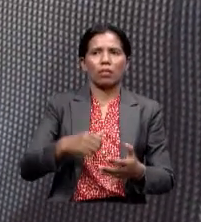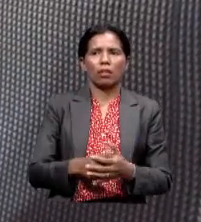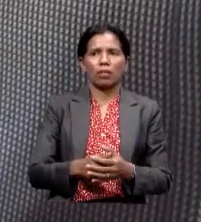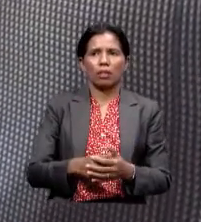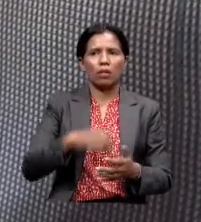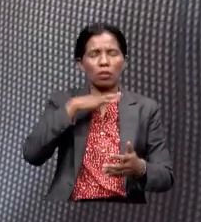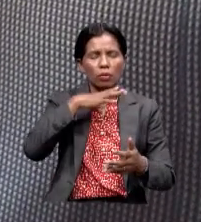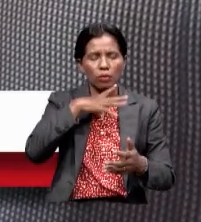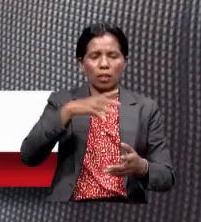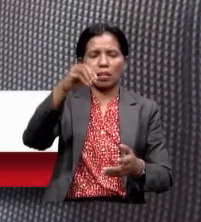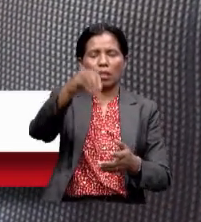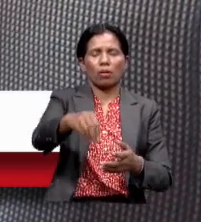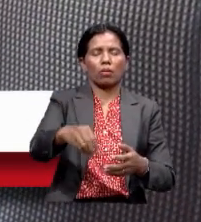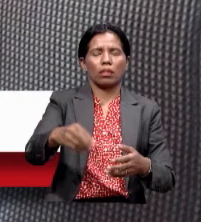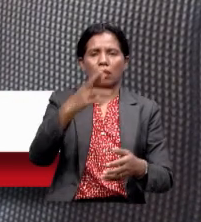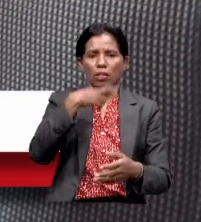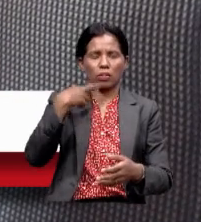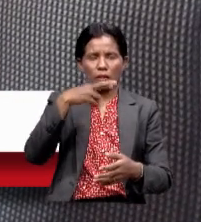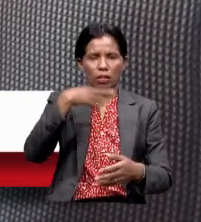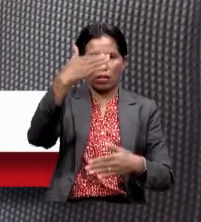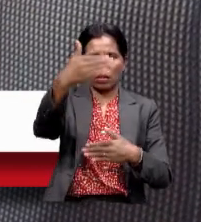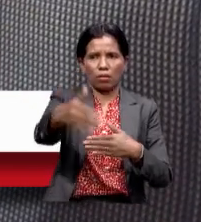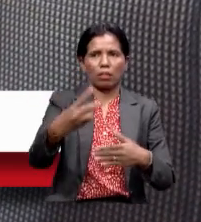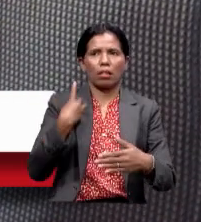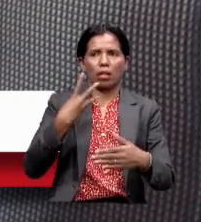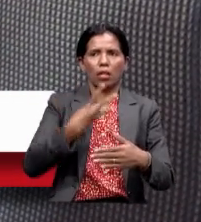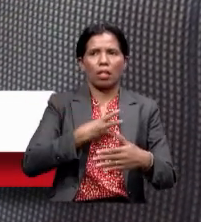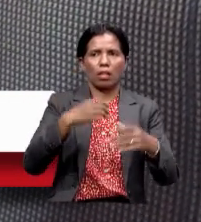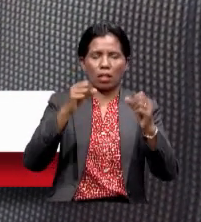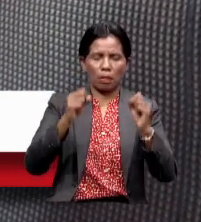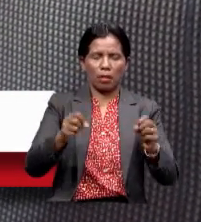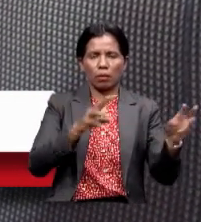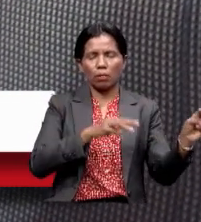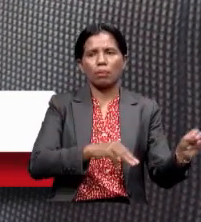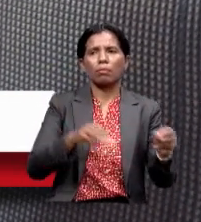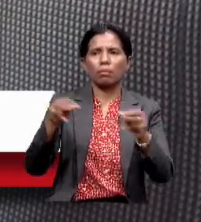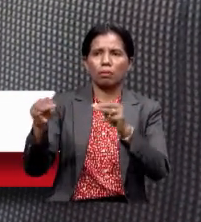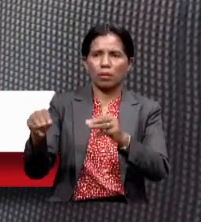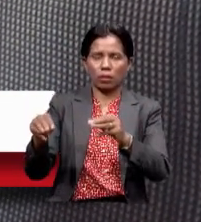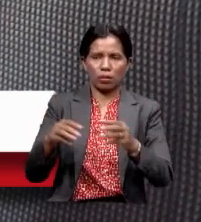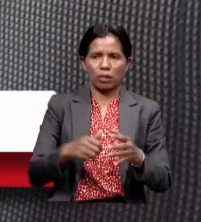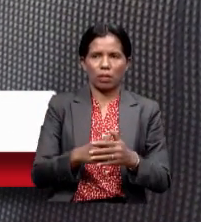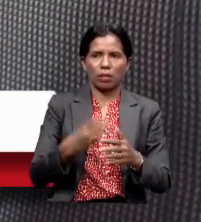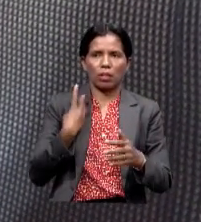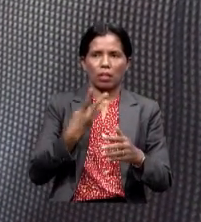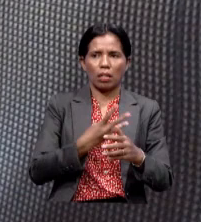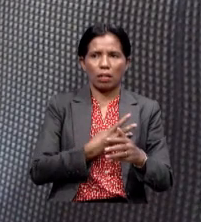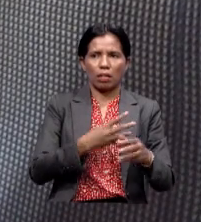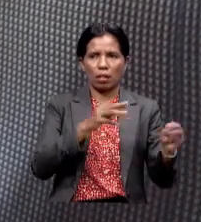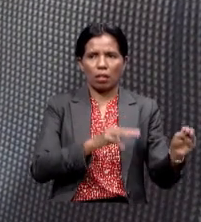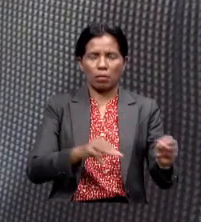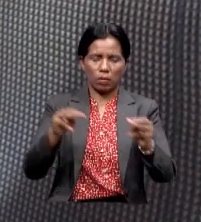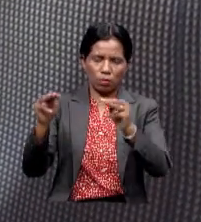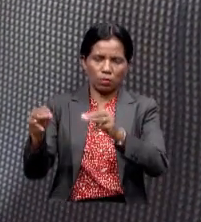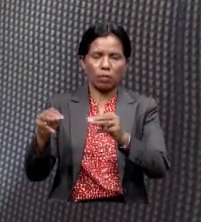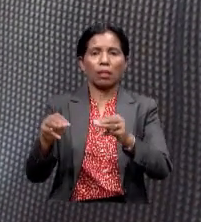langsung ditaruh di situ. Yeah. Nah, kami sudah berusaha untuk memindahkan itu. Kami dengan teman rumah sudah pernah datang ke kantor Sanimento